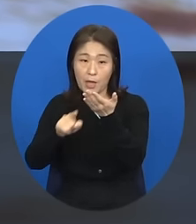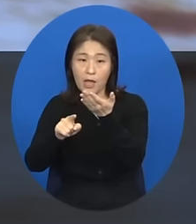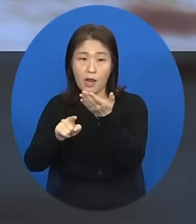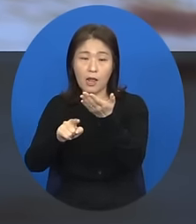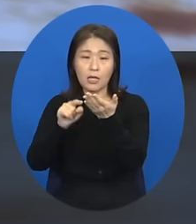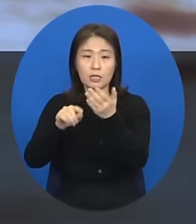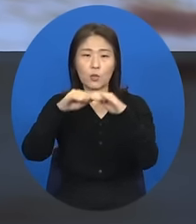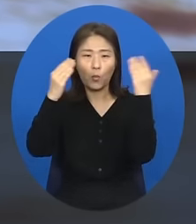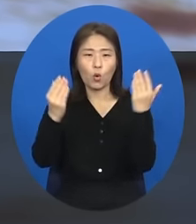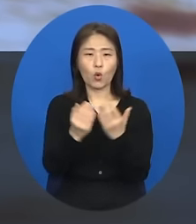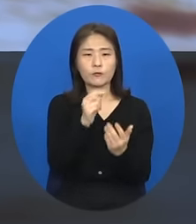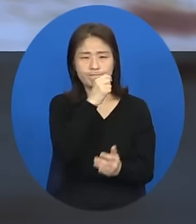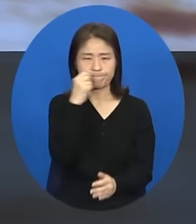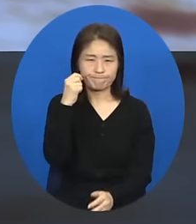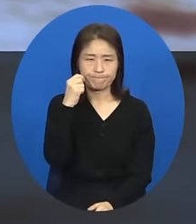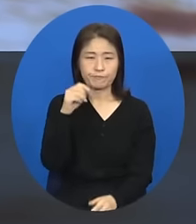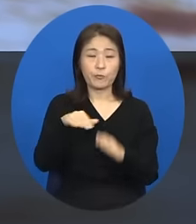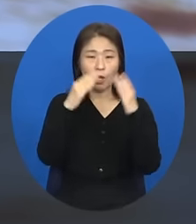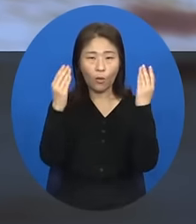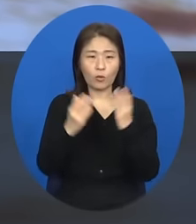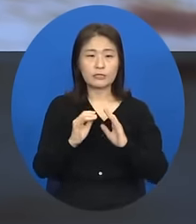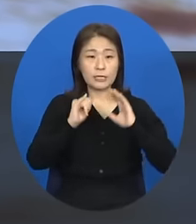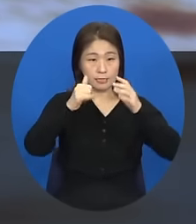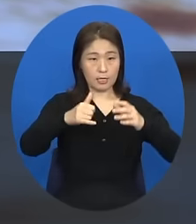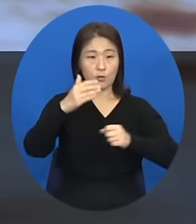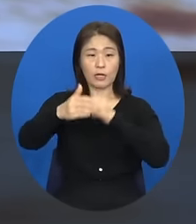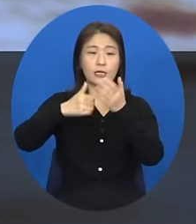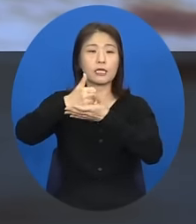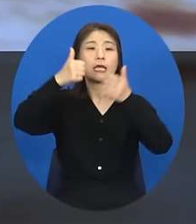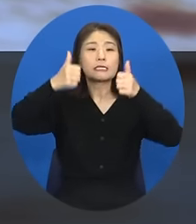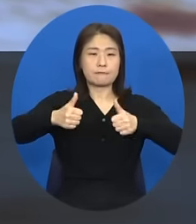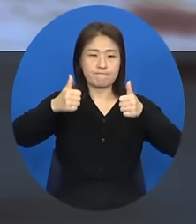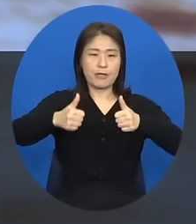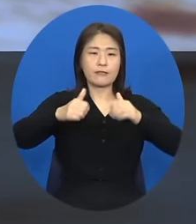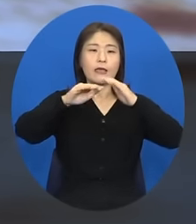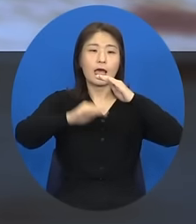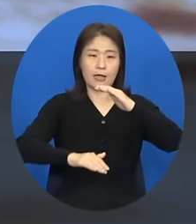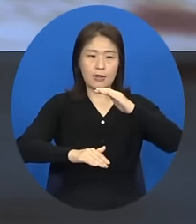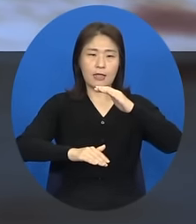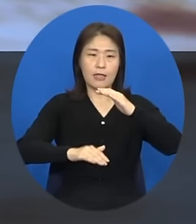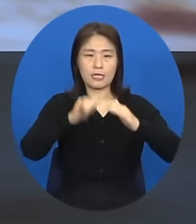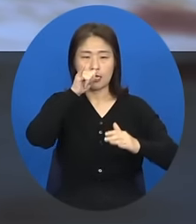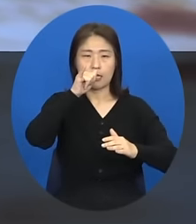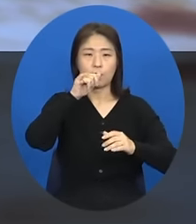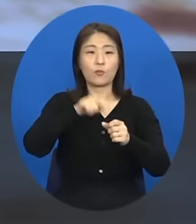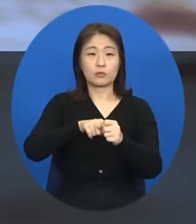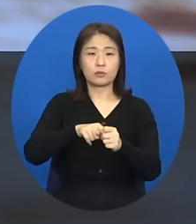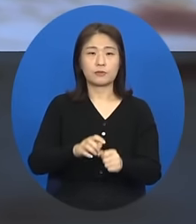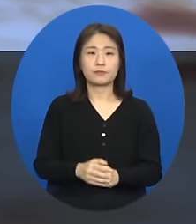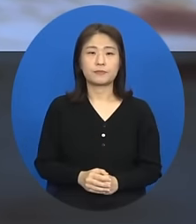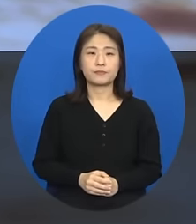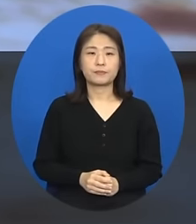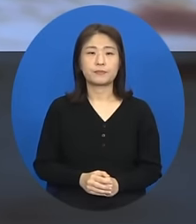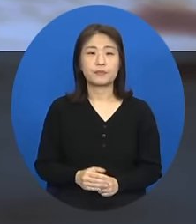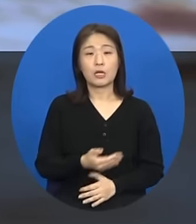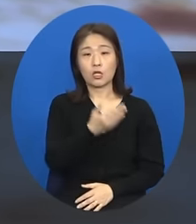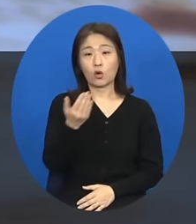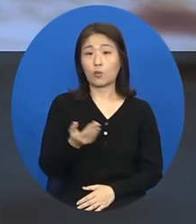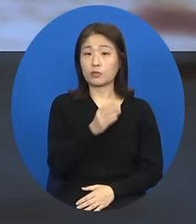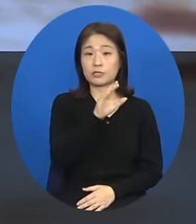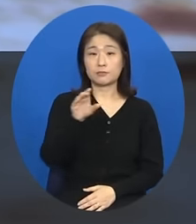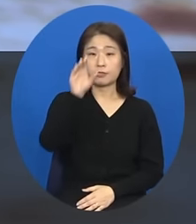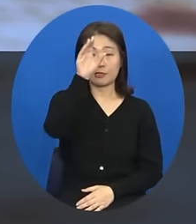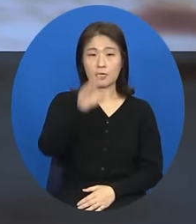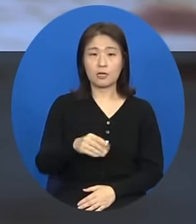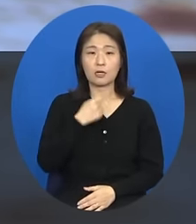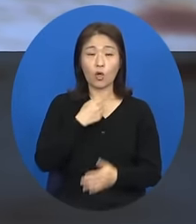이는 모든 입을 막고 온 세상으로 하나님의 심판 아래에 있게 하려 함이라. 여러분, 우리가 십자가를 경험하기 전에 가장